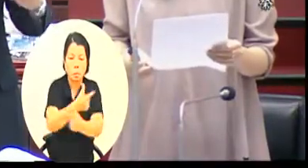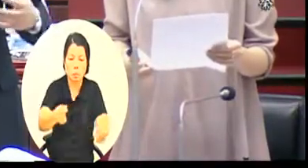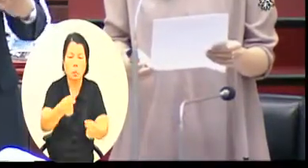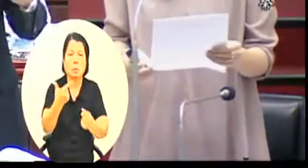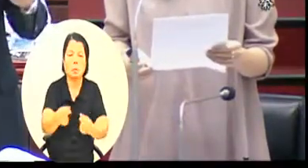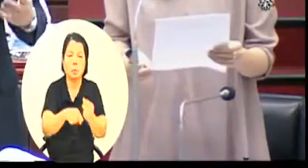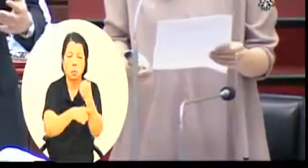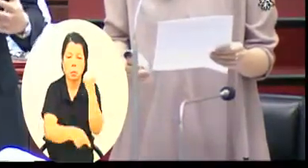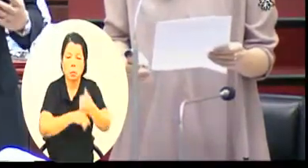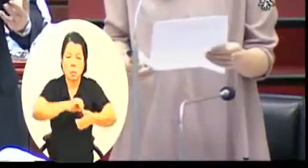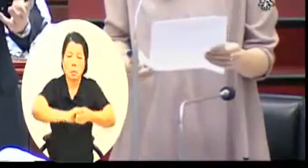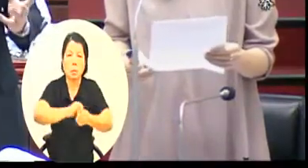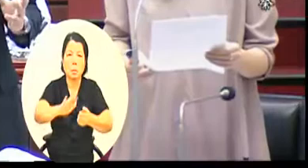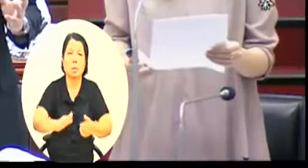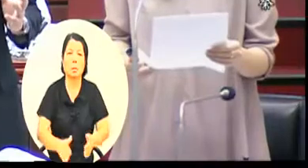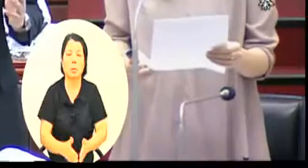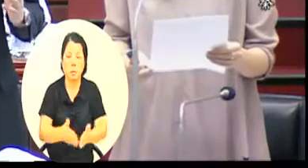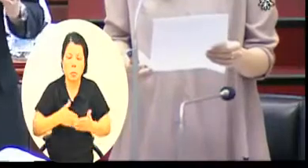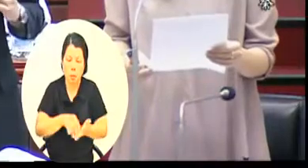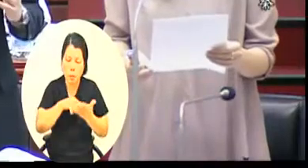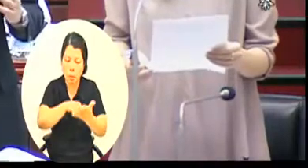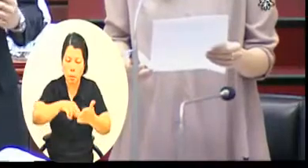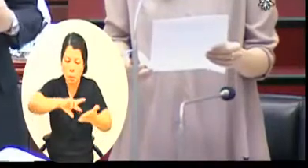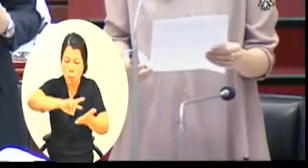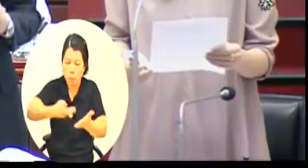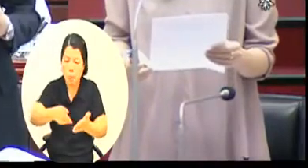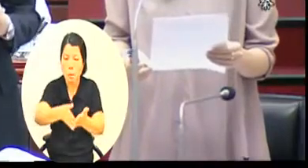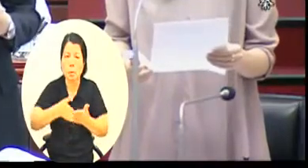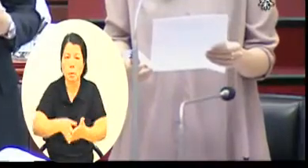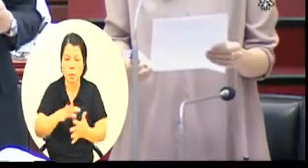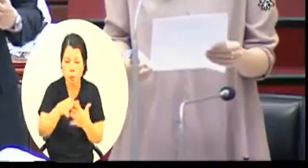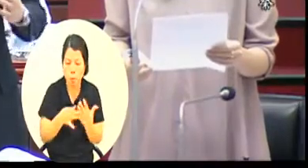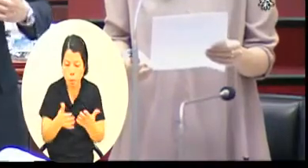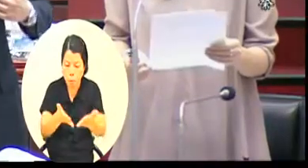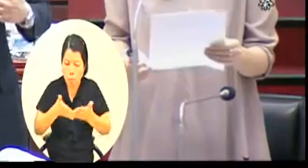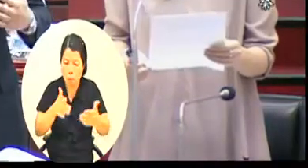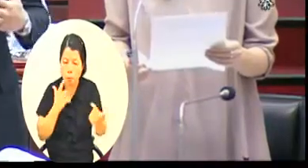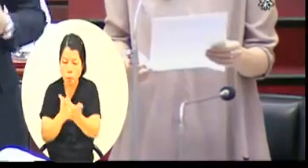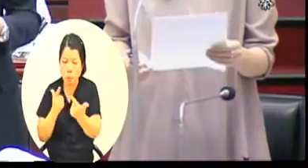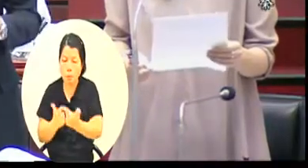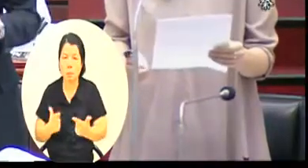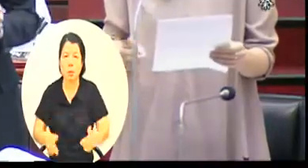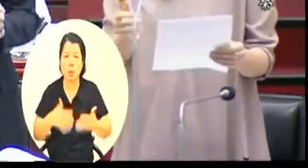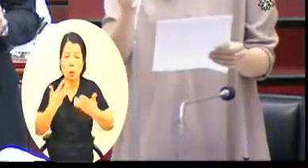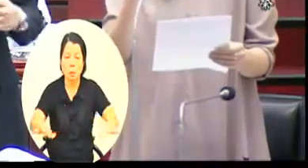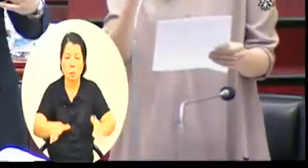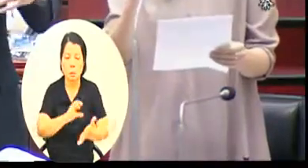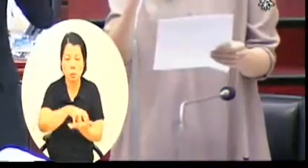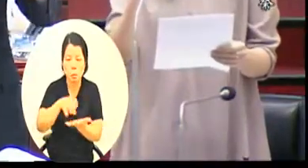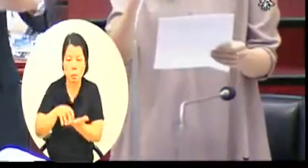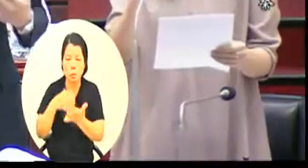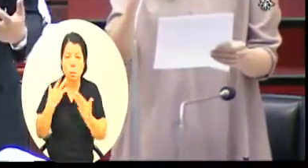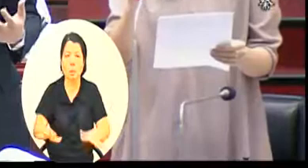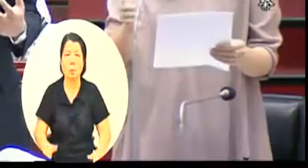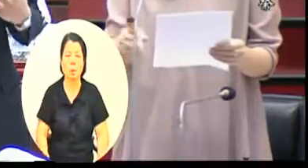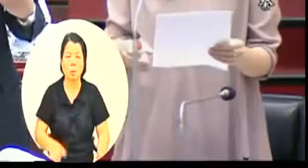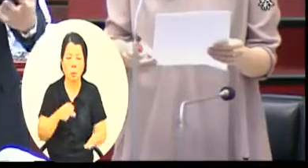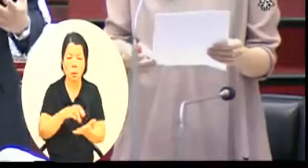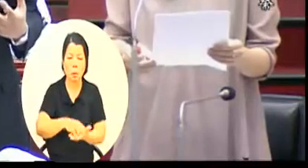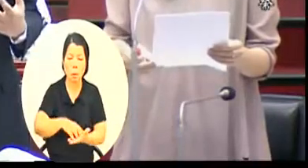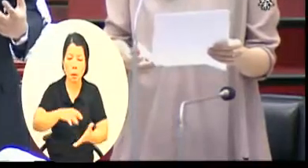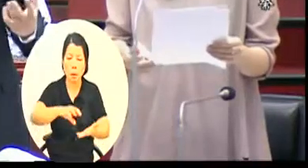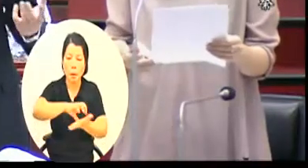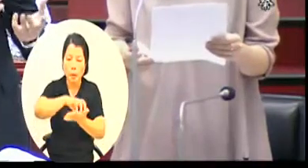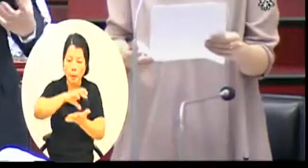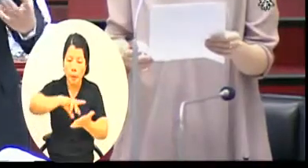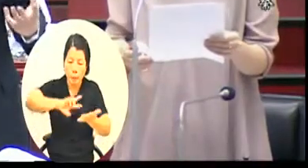在农业区要变更，它有哪些的一些条件必须得符合。我想它有很多的程序啦，包括说还有之后变更完之后它的整个开